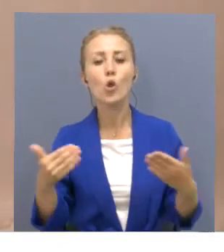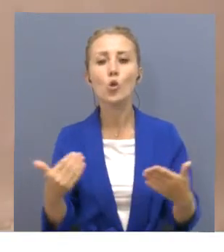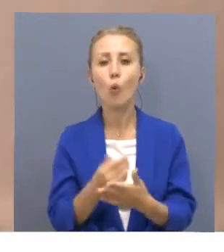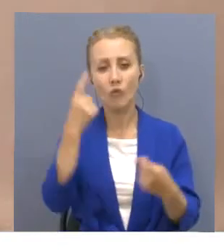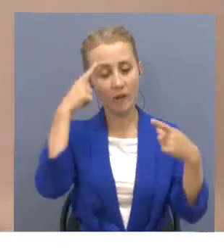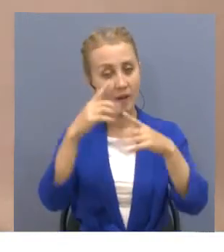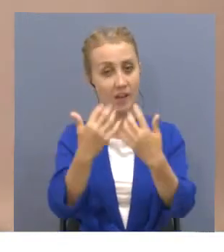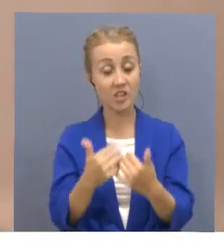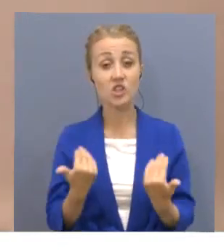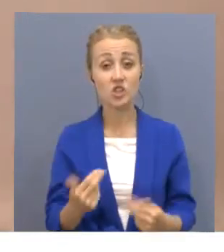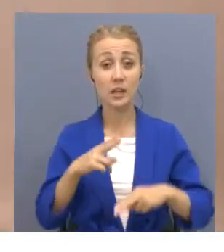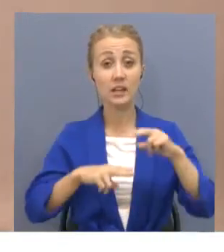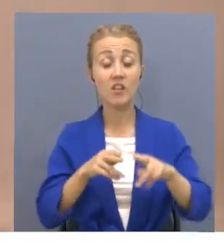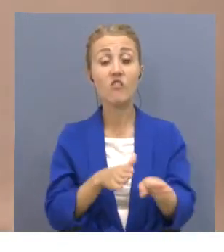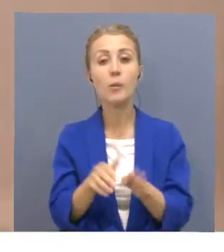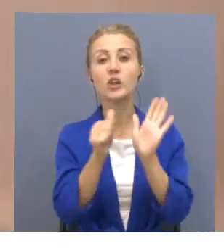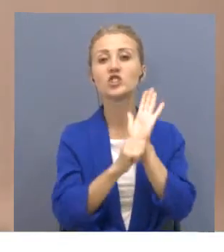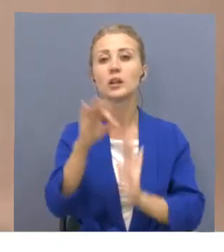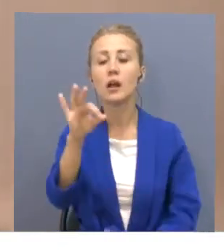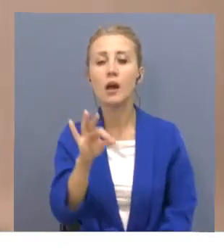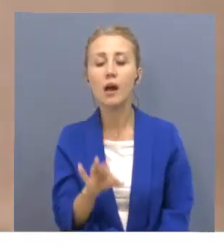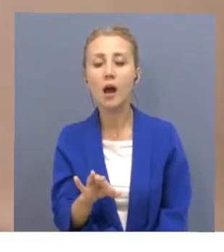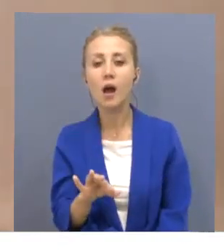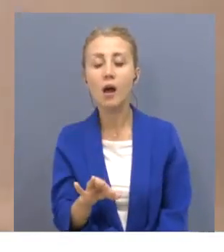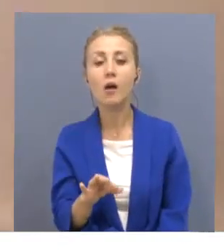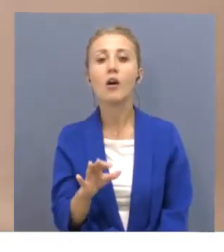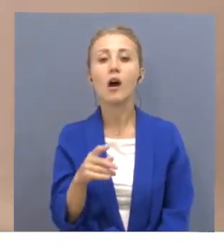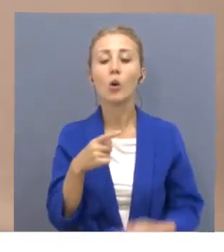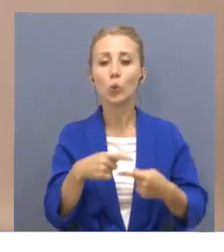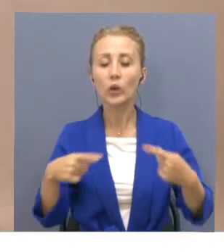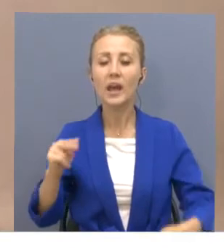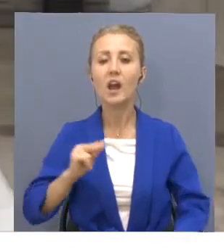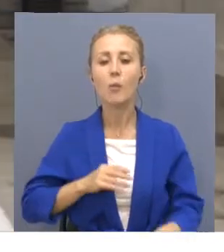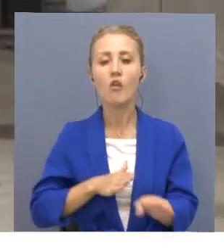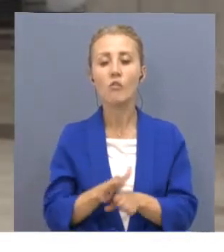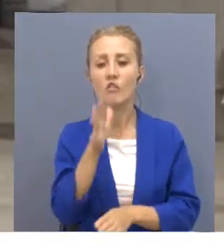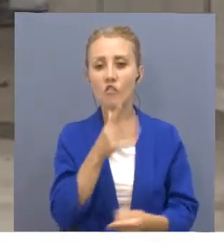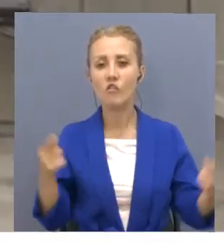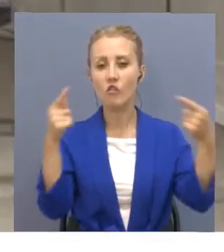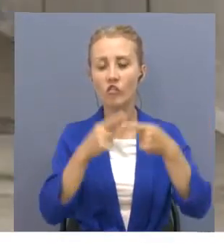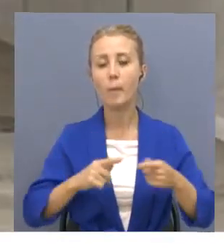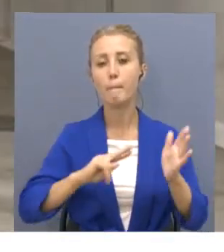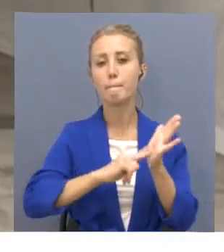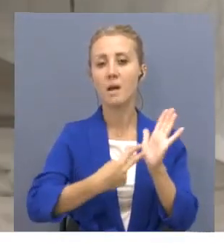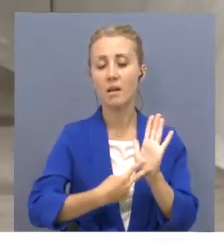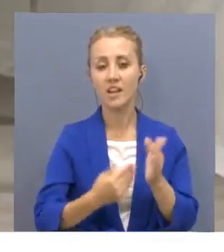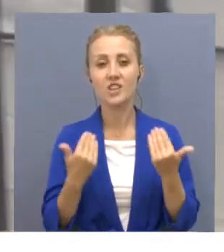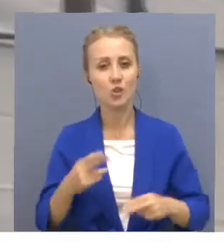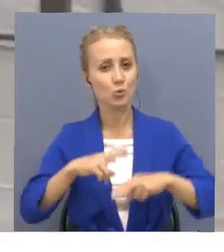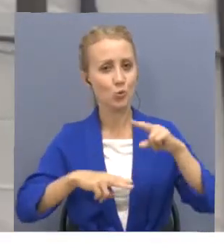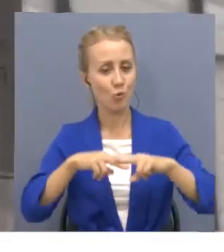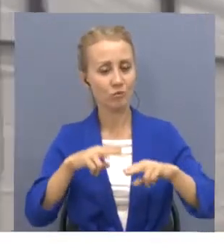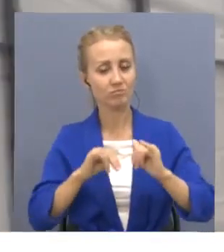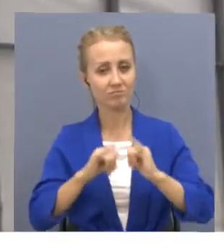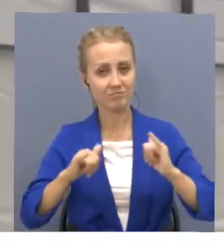Сейчас строительство выполнено 60%. Остальные работы выполняются своевременно, согласно плану. В настоящее время стройка в разгаре.